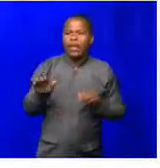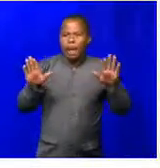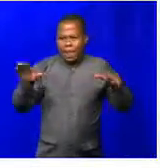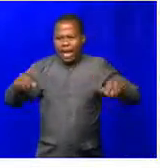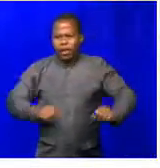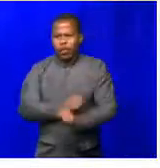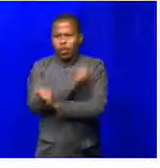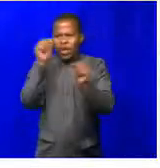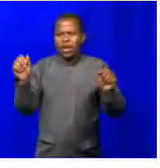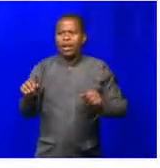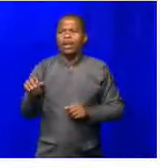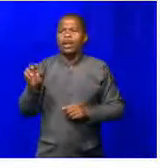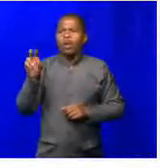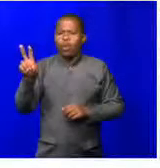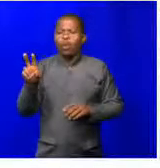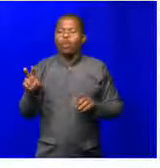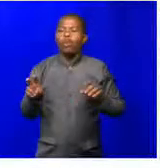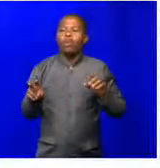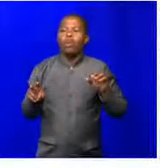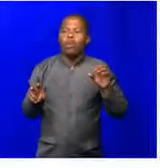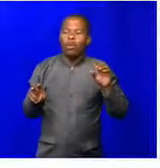ngilinda Dlamini embabane.